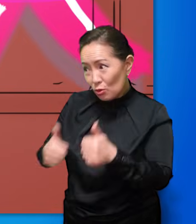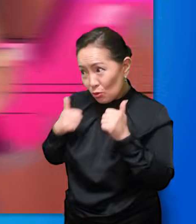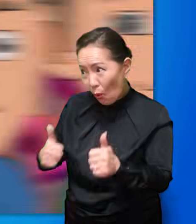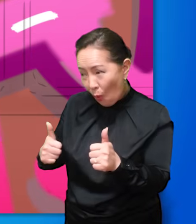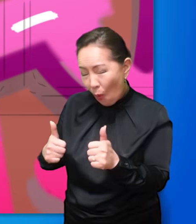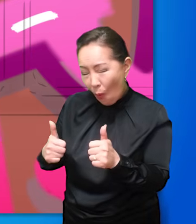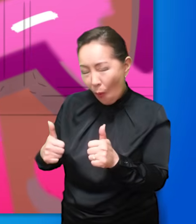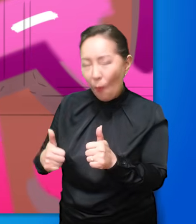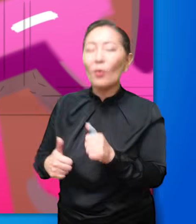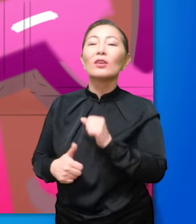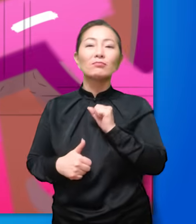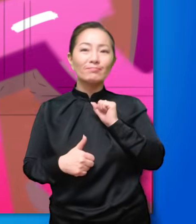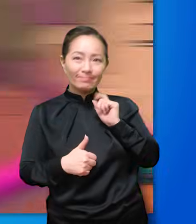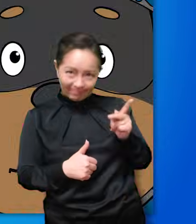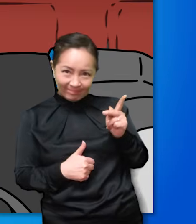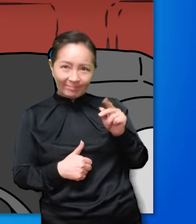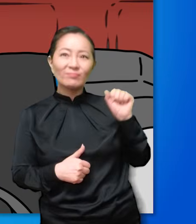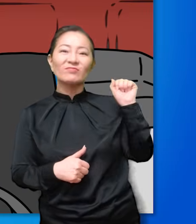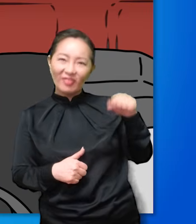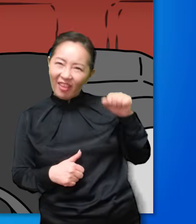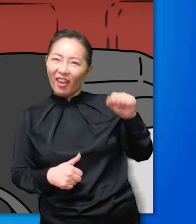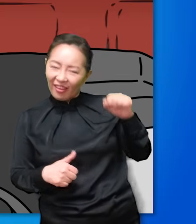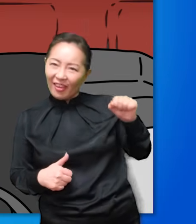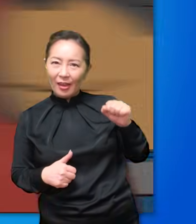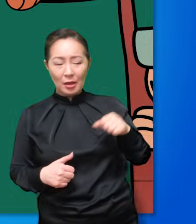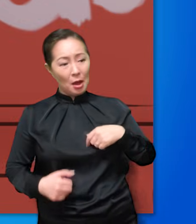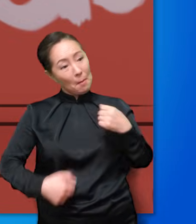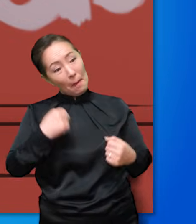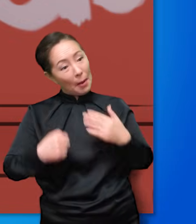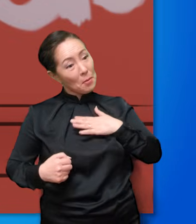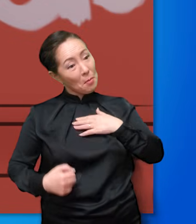үү? Oh yeah. Би жолоо барьчихв.